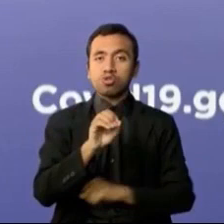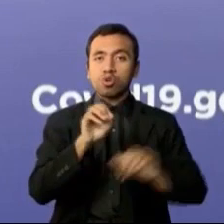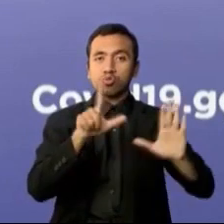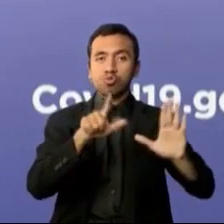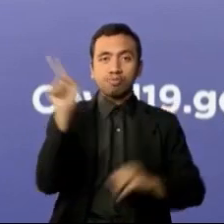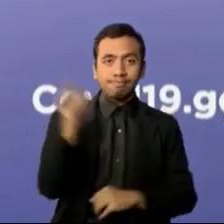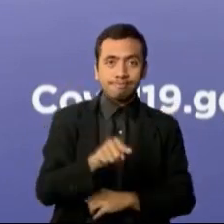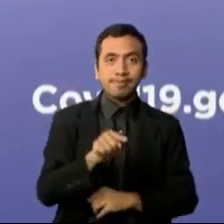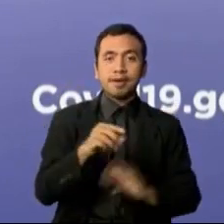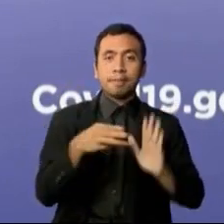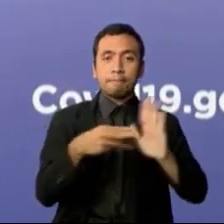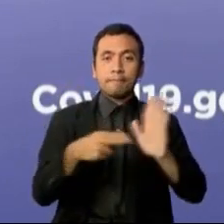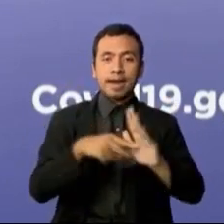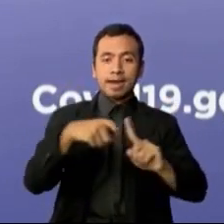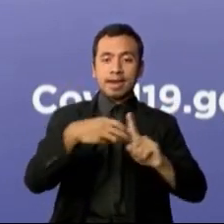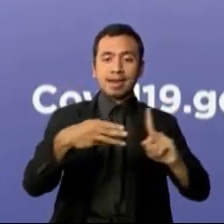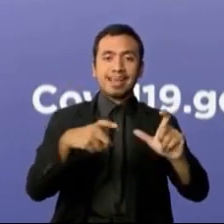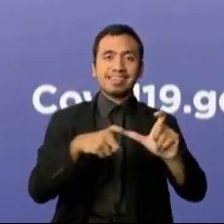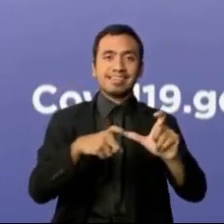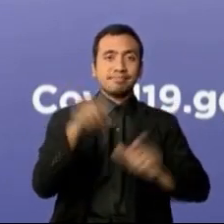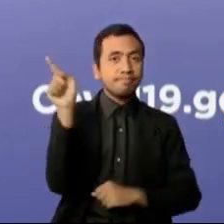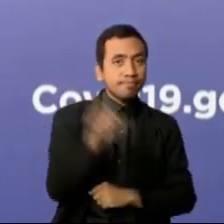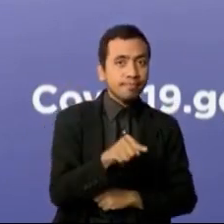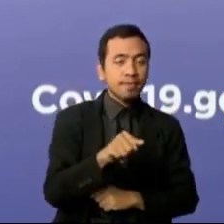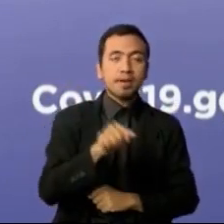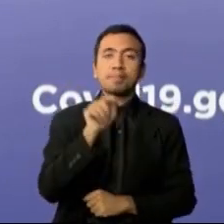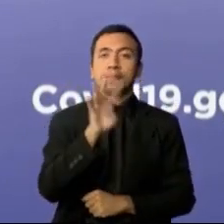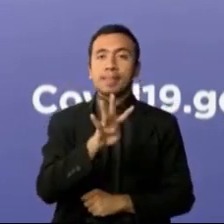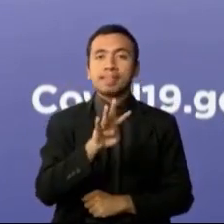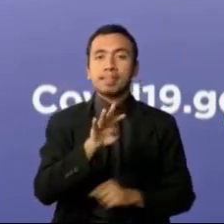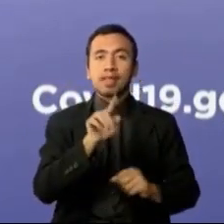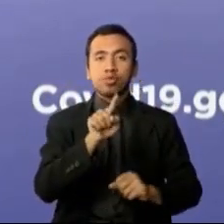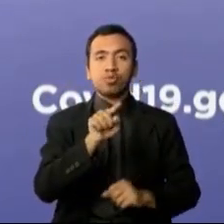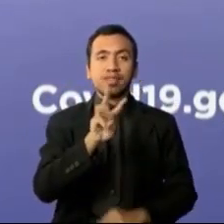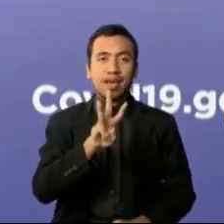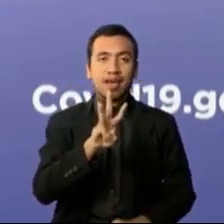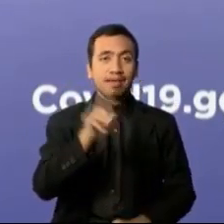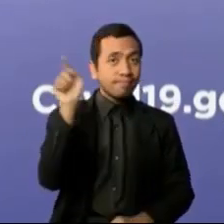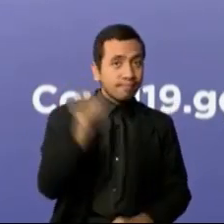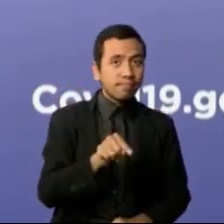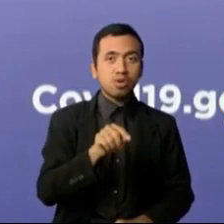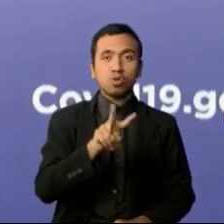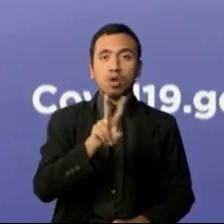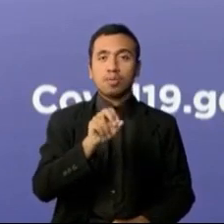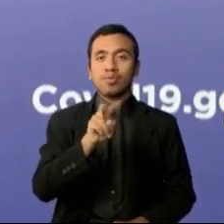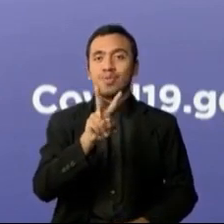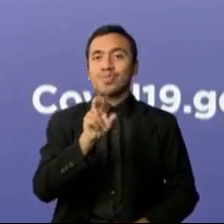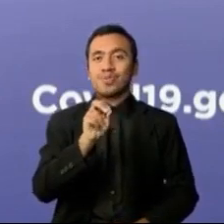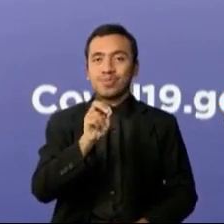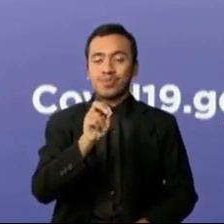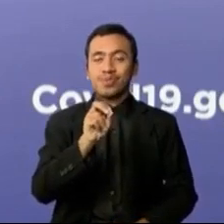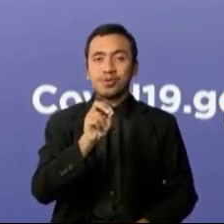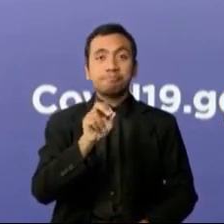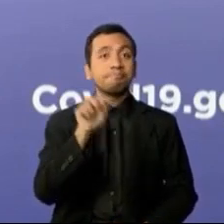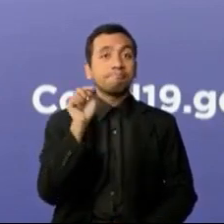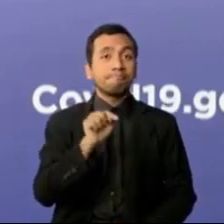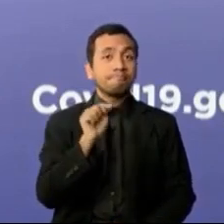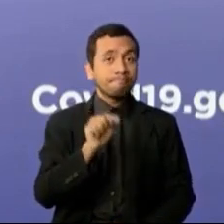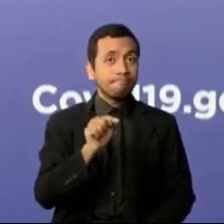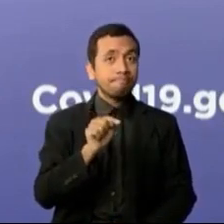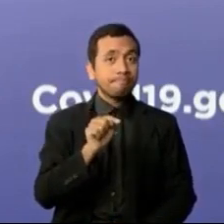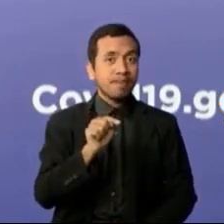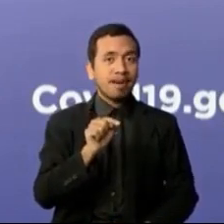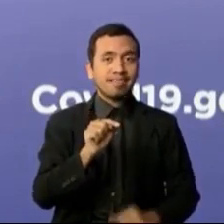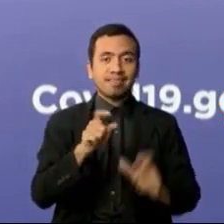0107 garis miring Menkes garis miring 4 13/2012 ini adalah